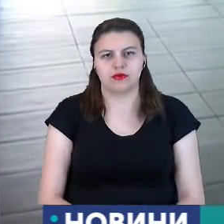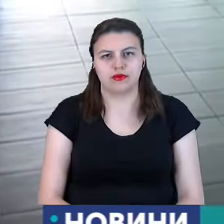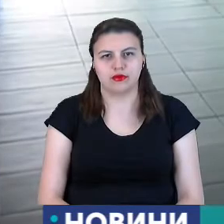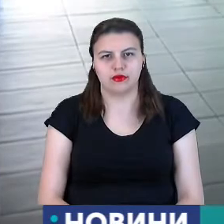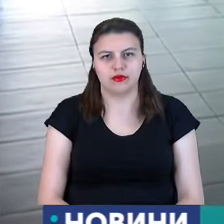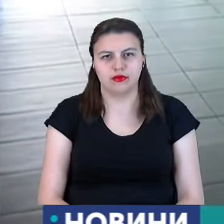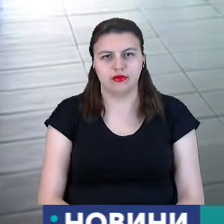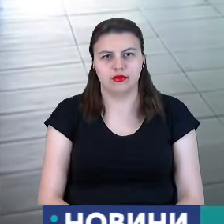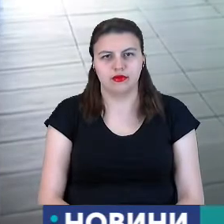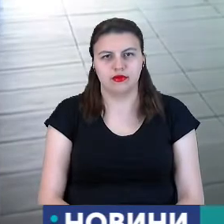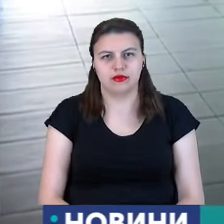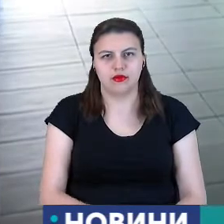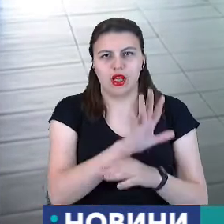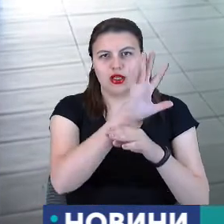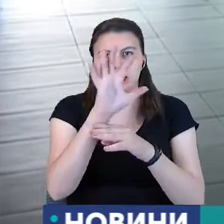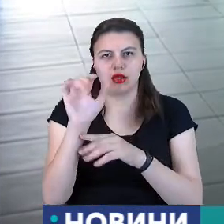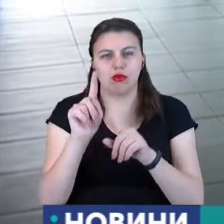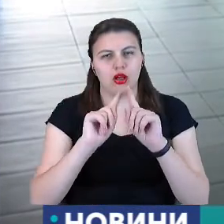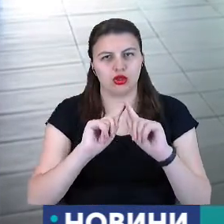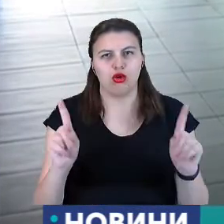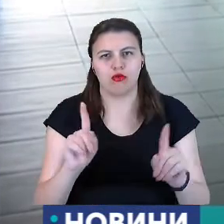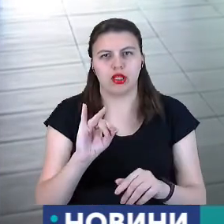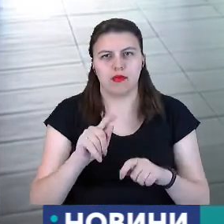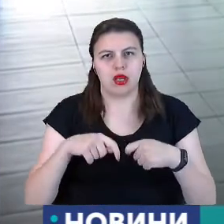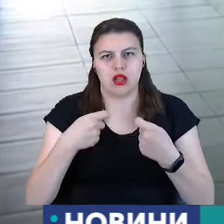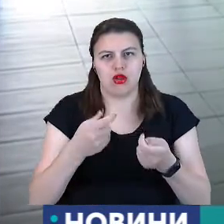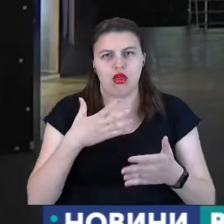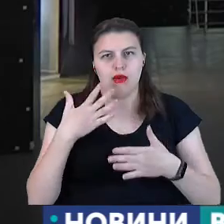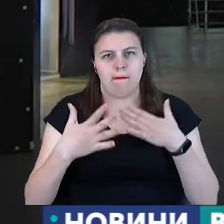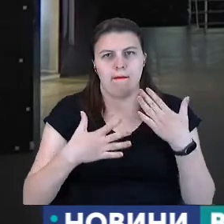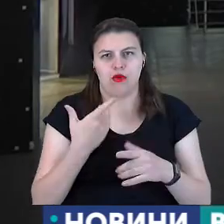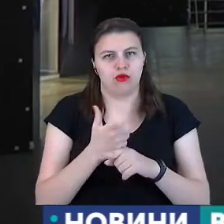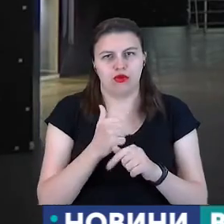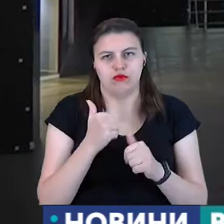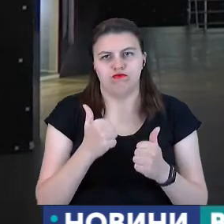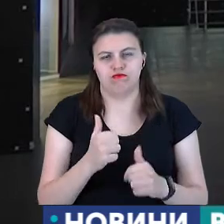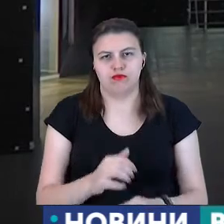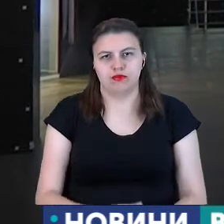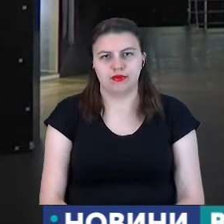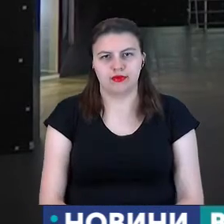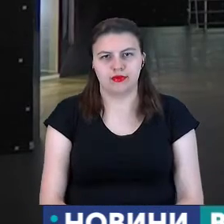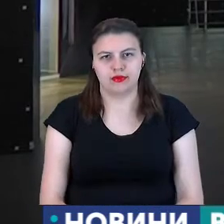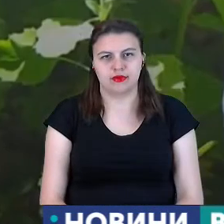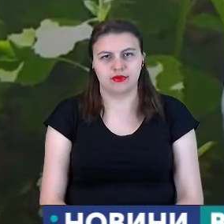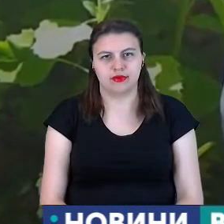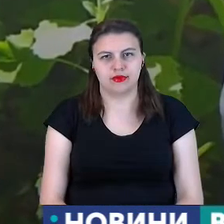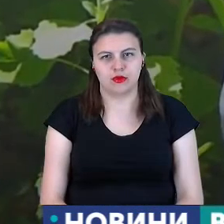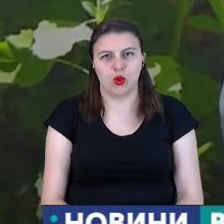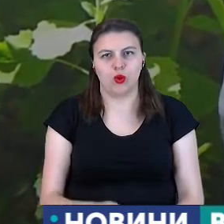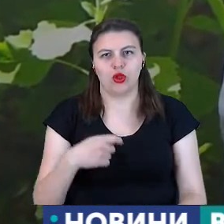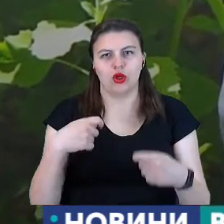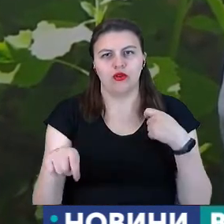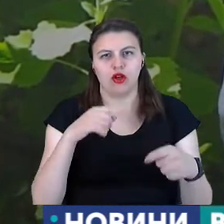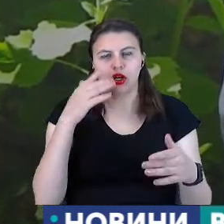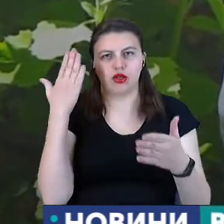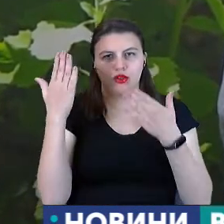снимок особенный и передает эмоции вот потрясающе. У торгівельно-розважальному центрі Маріуполя